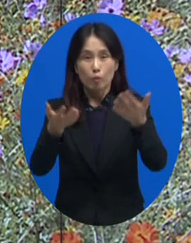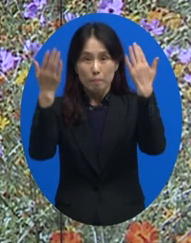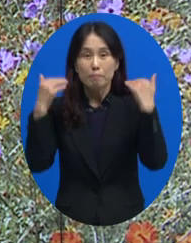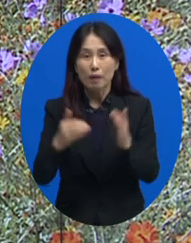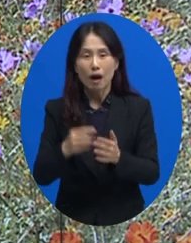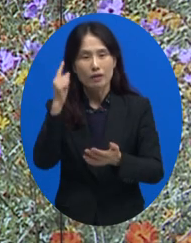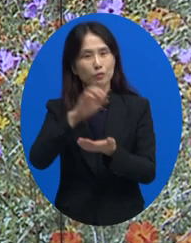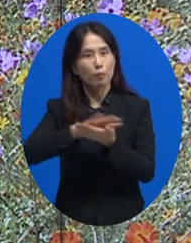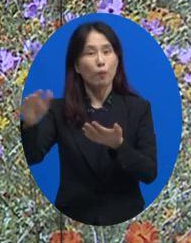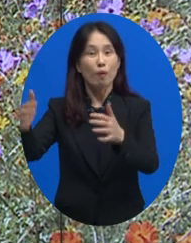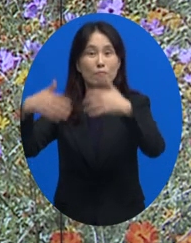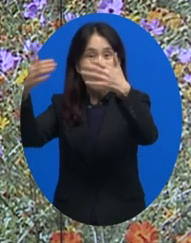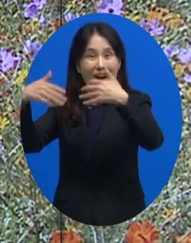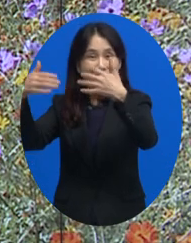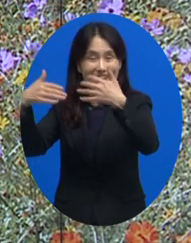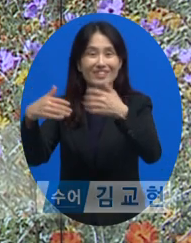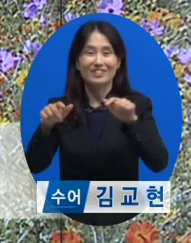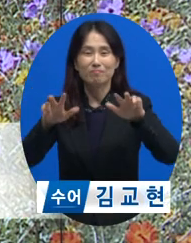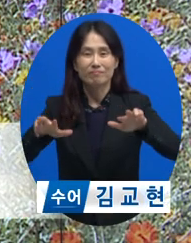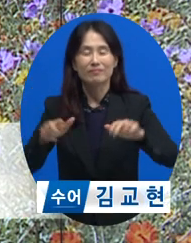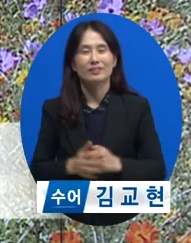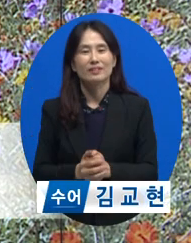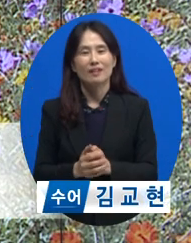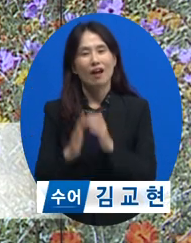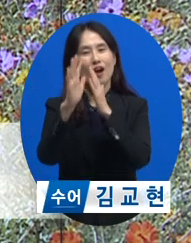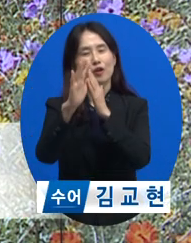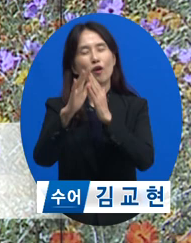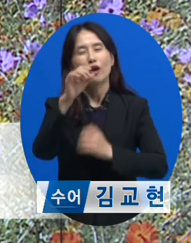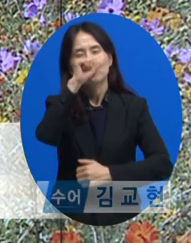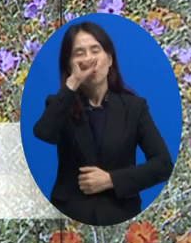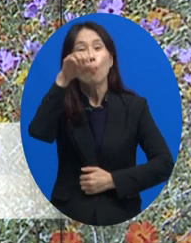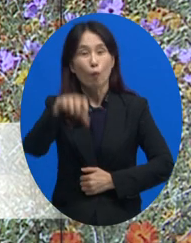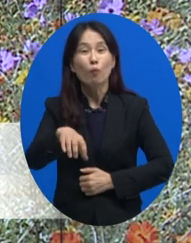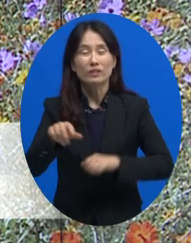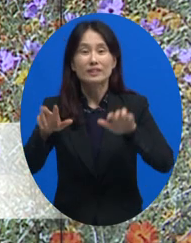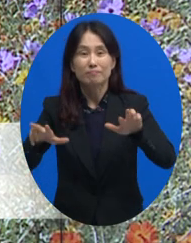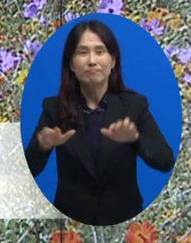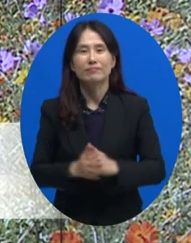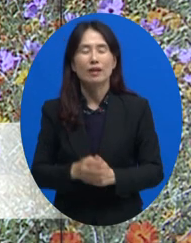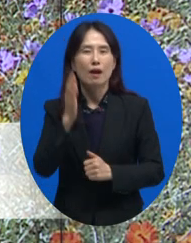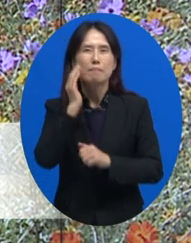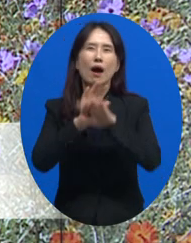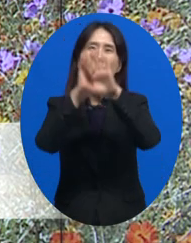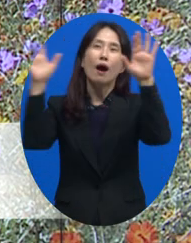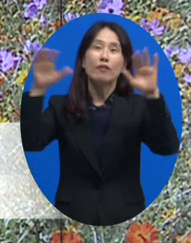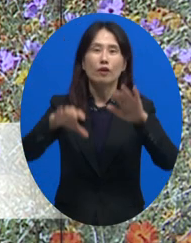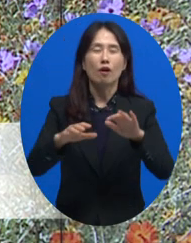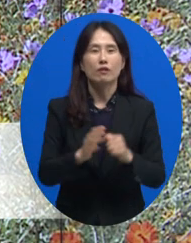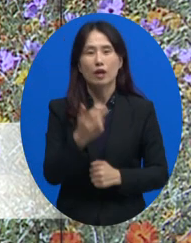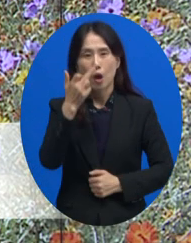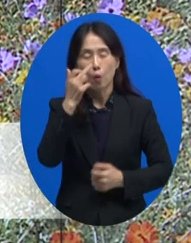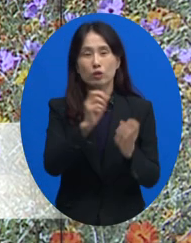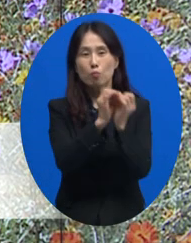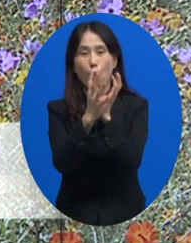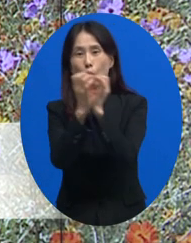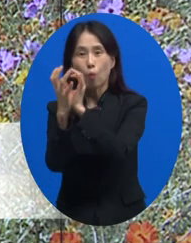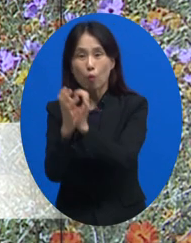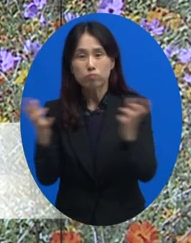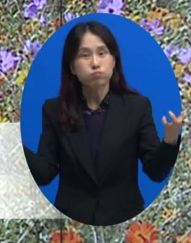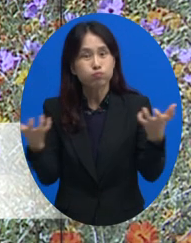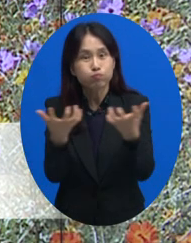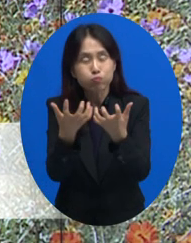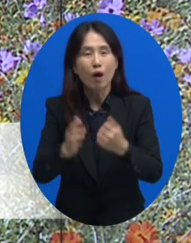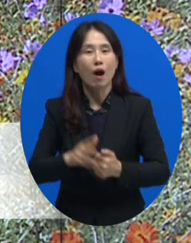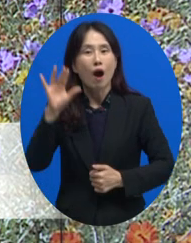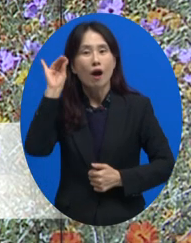무더위가 지나고 시원한 바람이 불어오는 가을이 왔습니다. 나들이하기 좋은 계절인데요. 파란 하늘 아래 수만송이 코스모스가 장관을